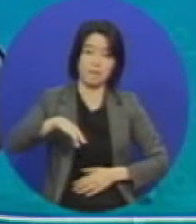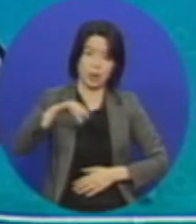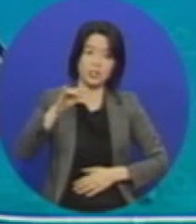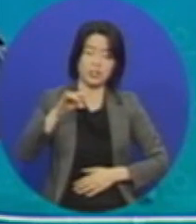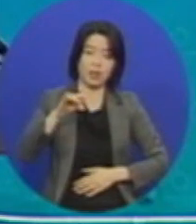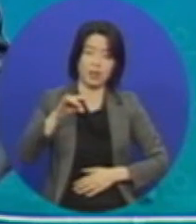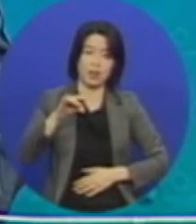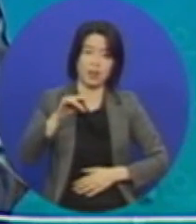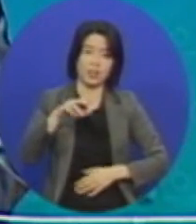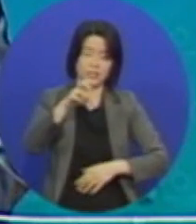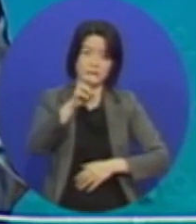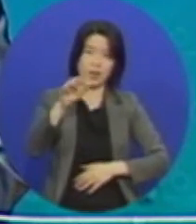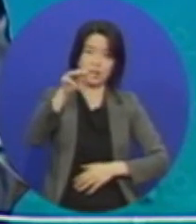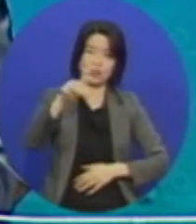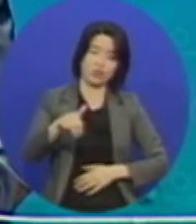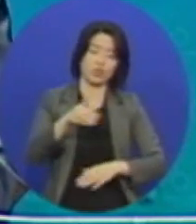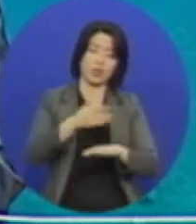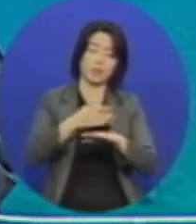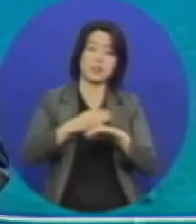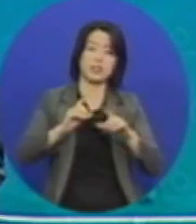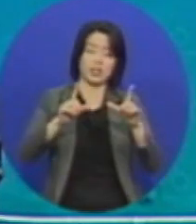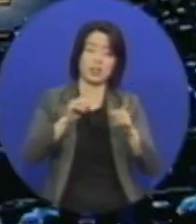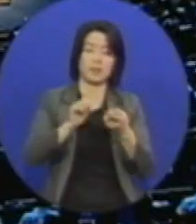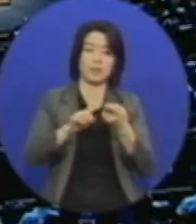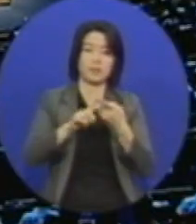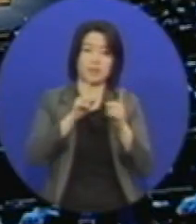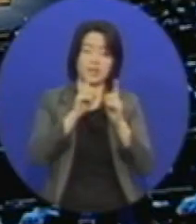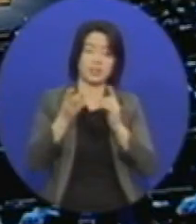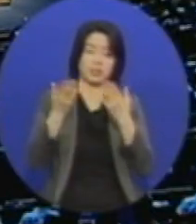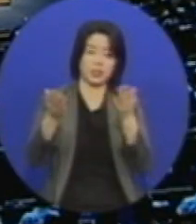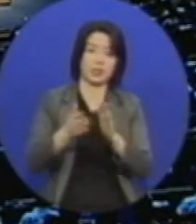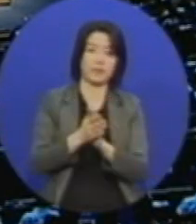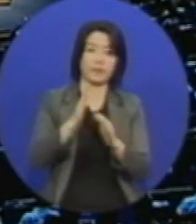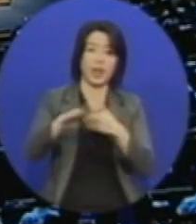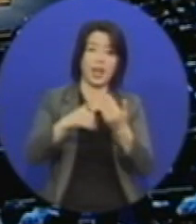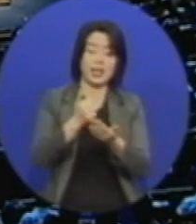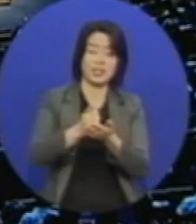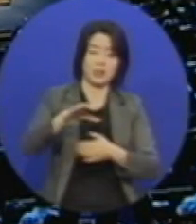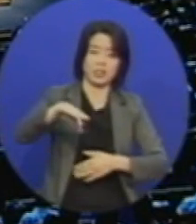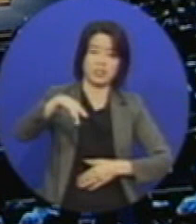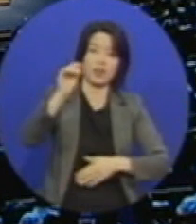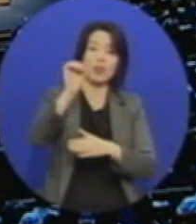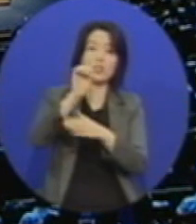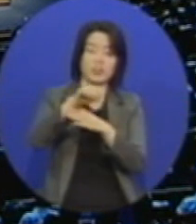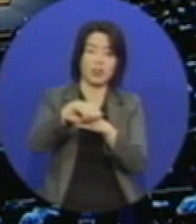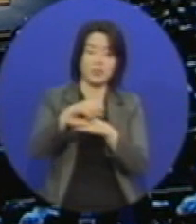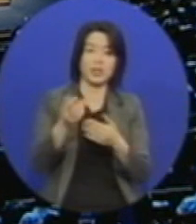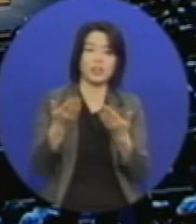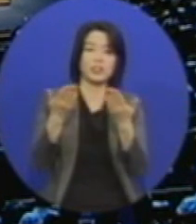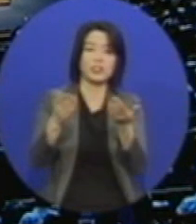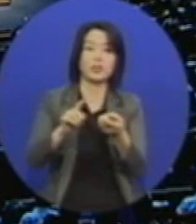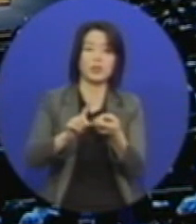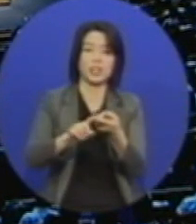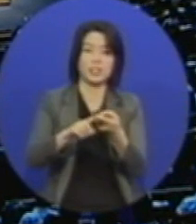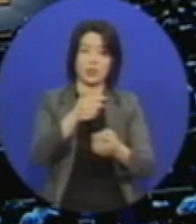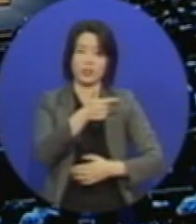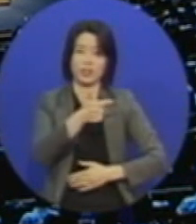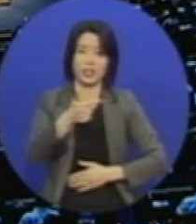말씀을 먼저 드리려고 합니다 하나님은 첫 열매를 하나님께 드리는 것에 대해서 대단히